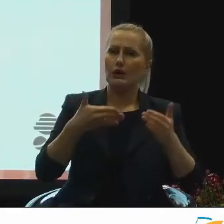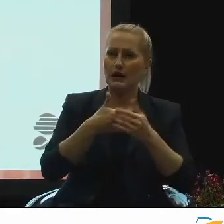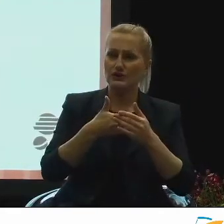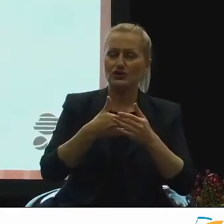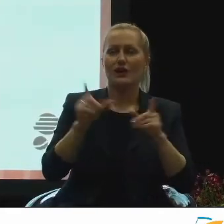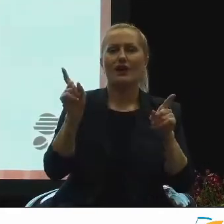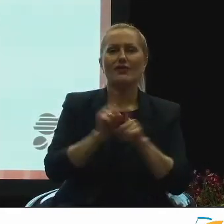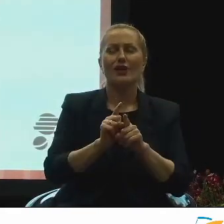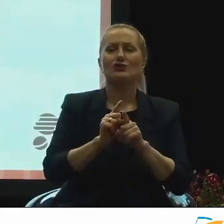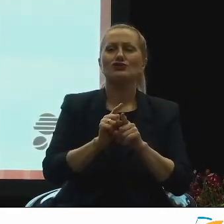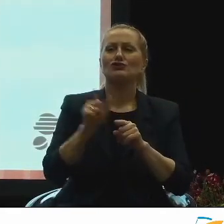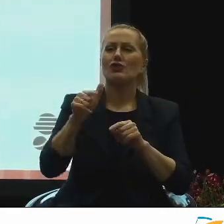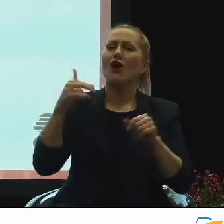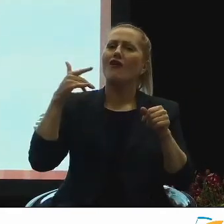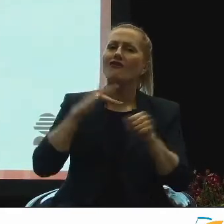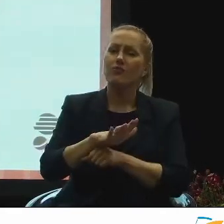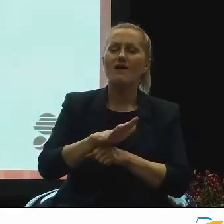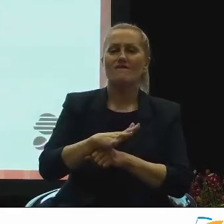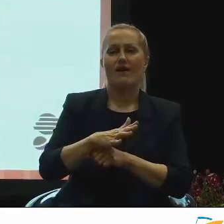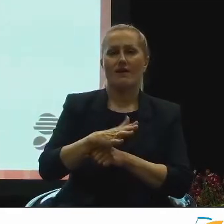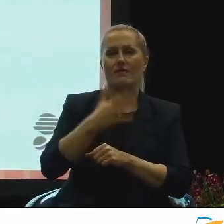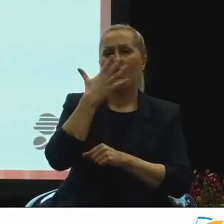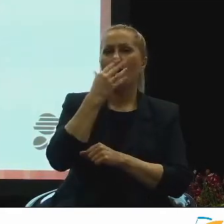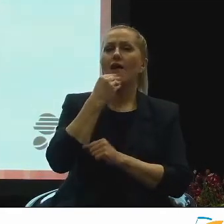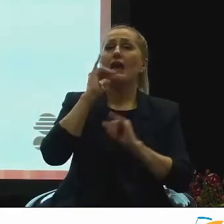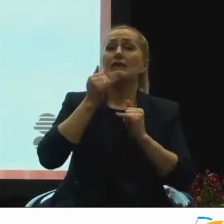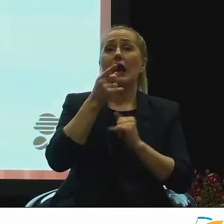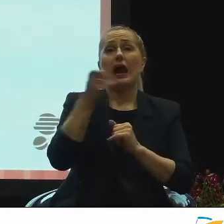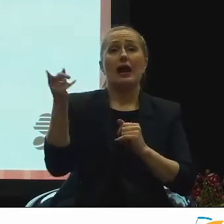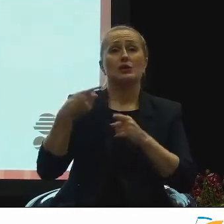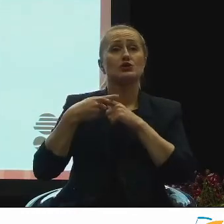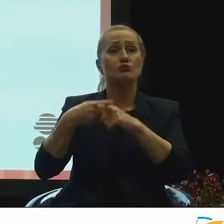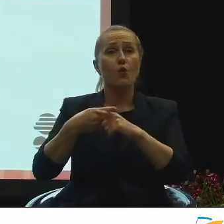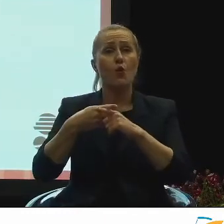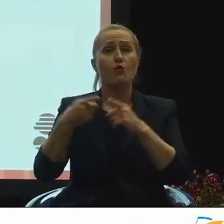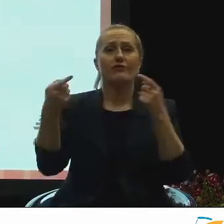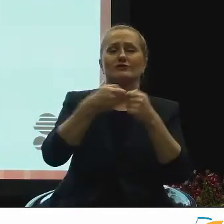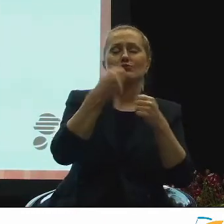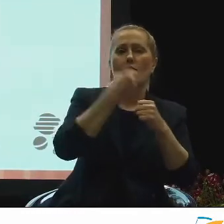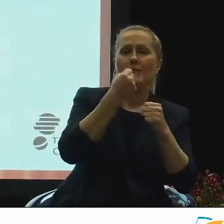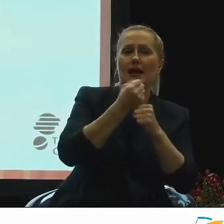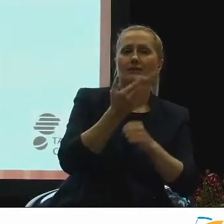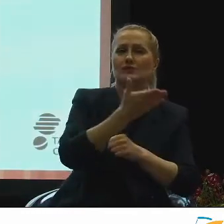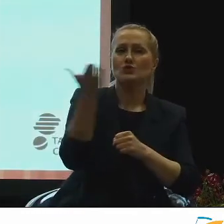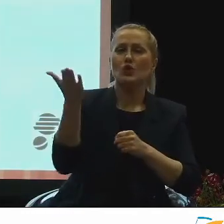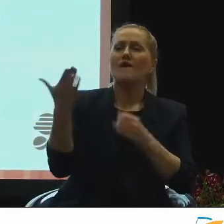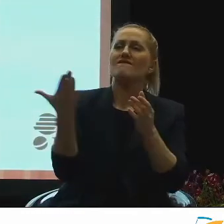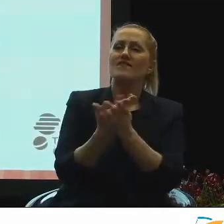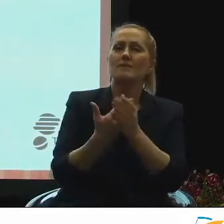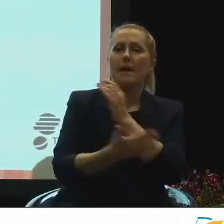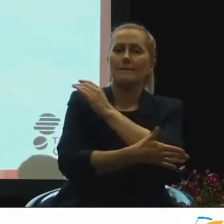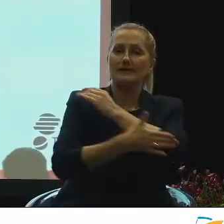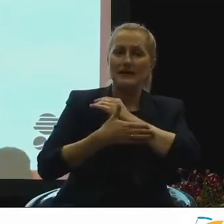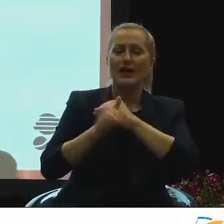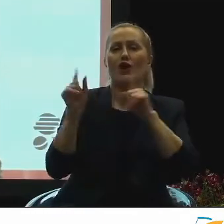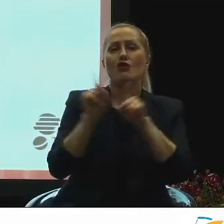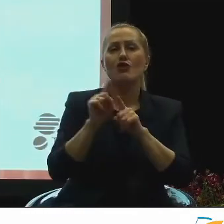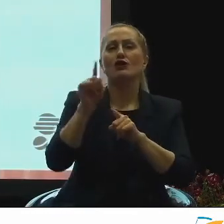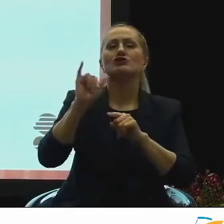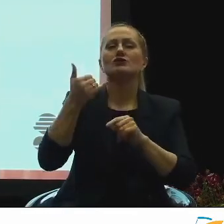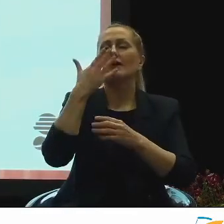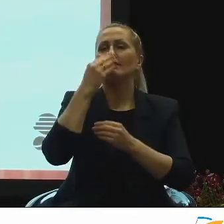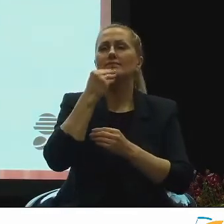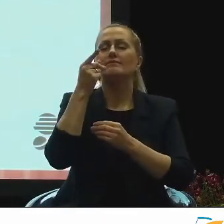czy wpływania raczej na to, w jaki sposób spółki współpracują z podmiotami zagranicznymi, czy także